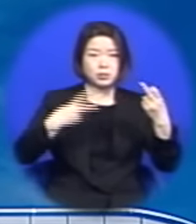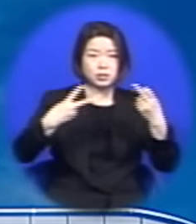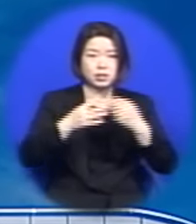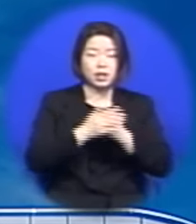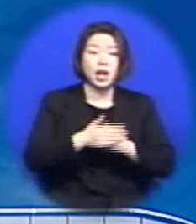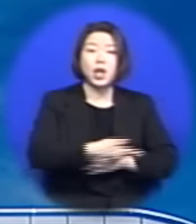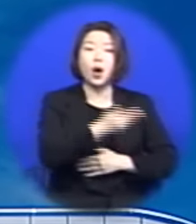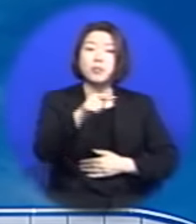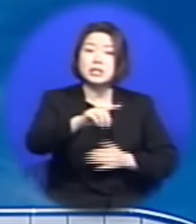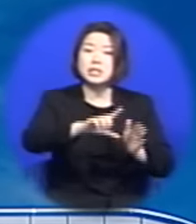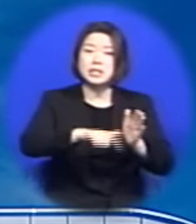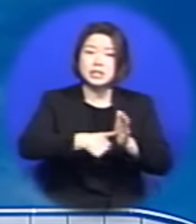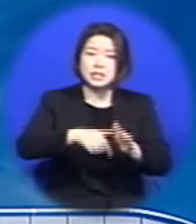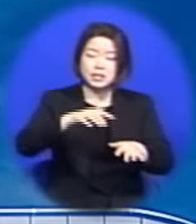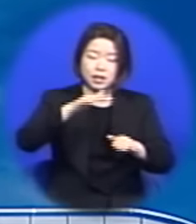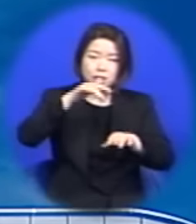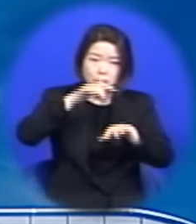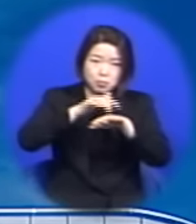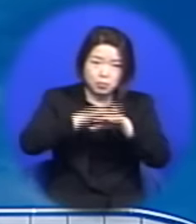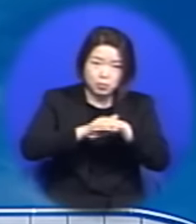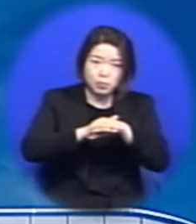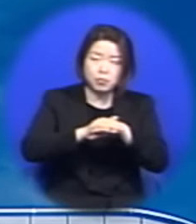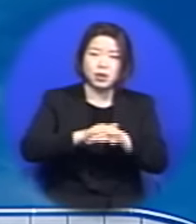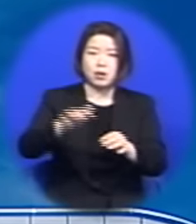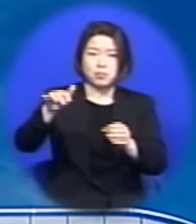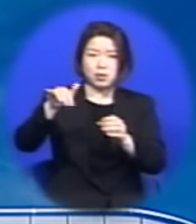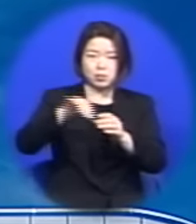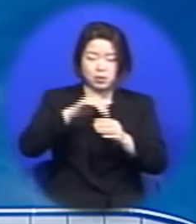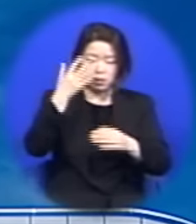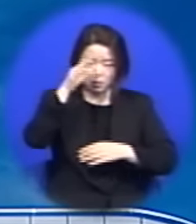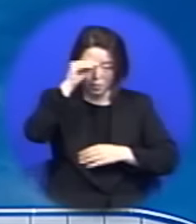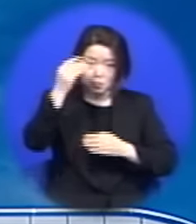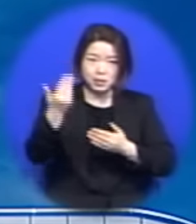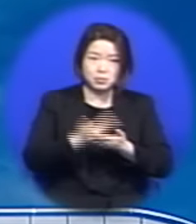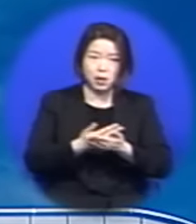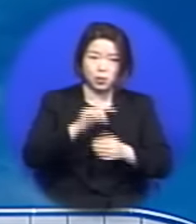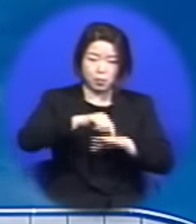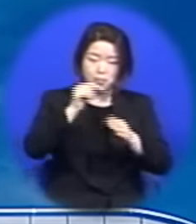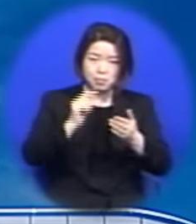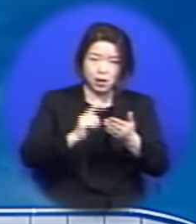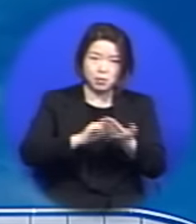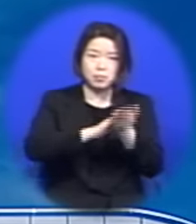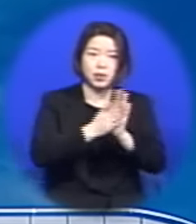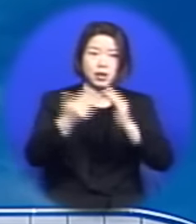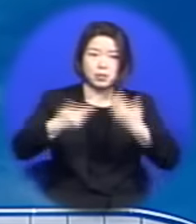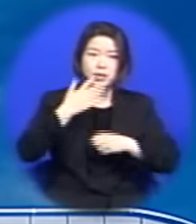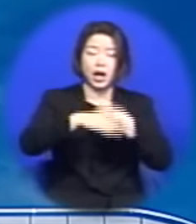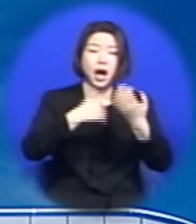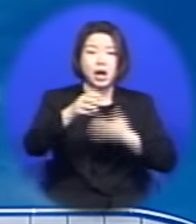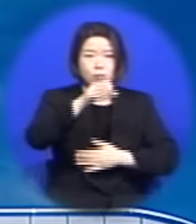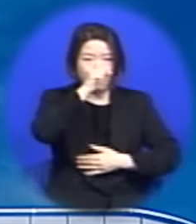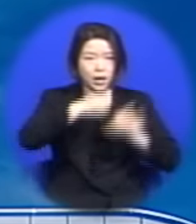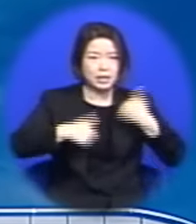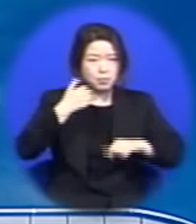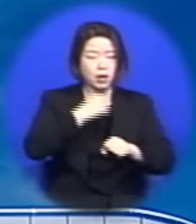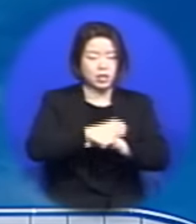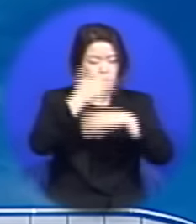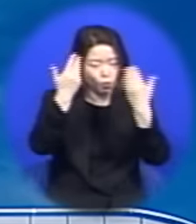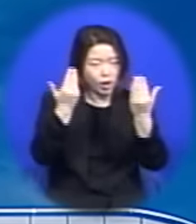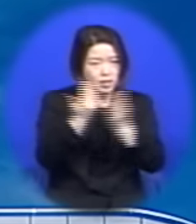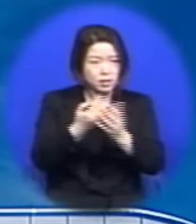말고 마음을 새롭게 함으로 변화를 받아서 하나님의 선하시고 기뻐하시고 완전하신 뜻이